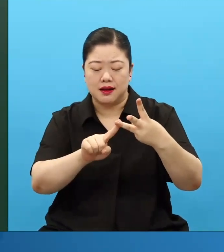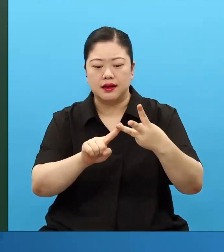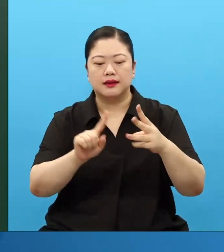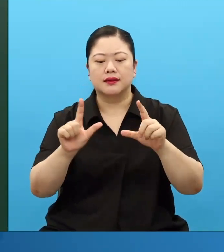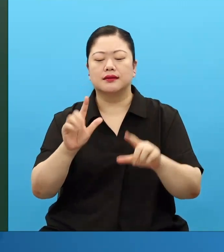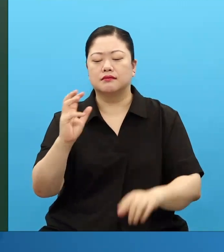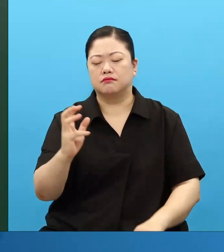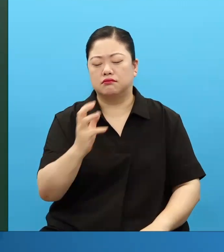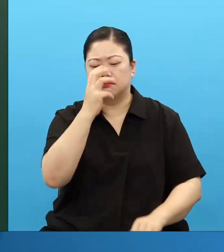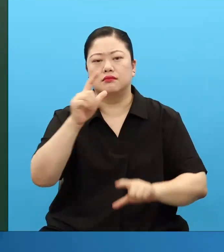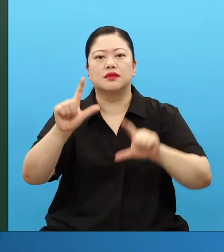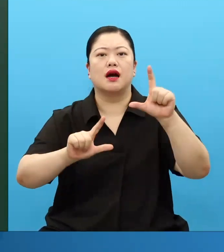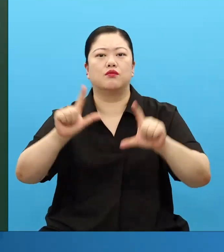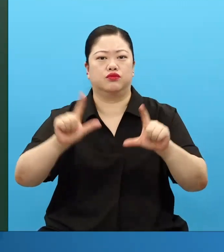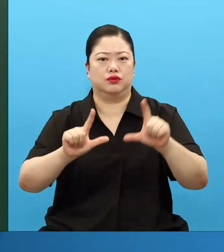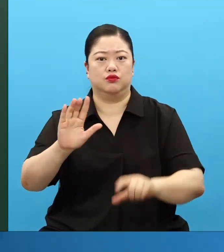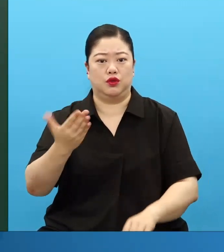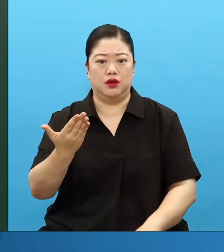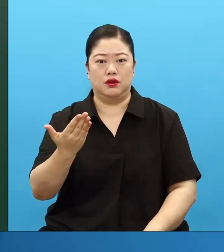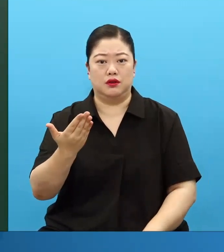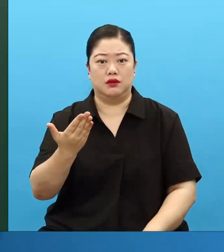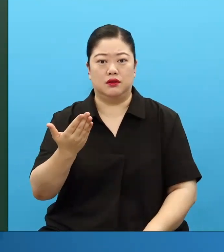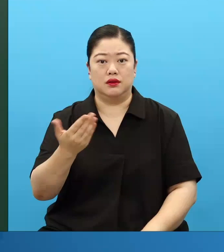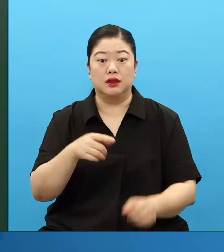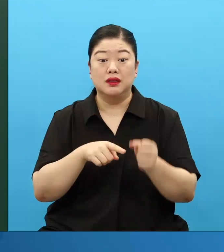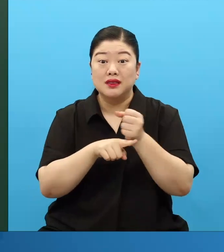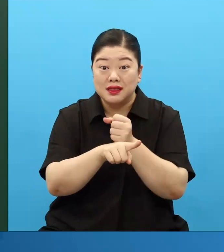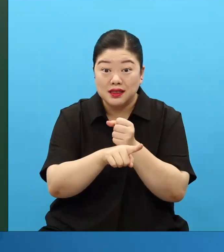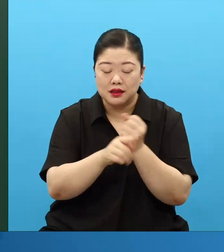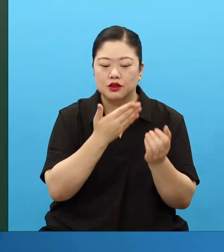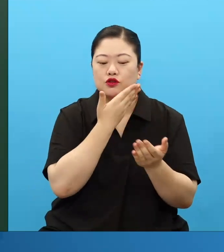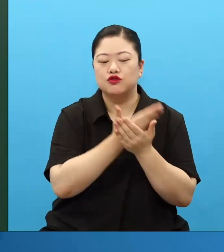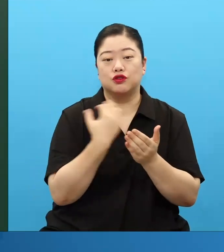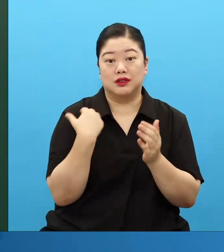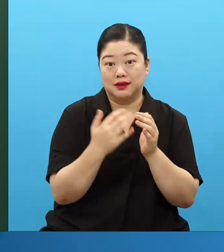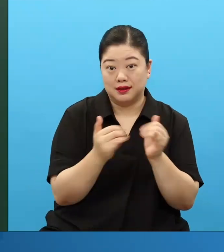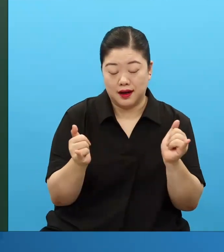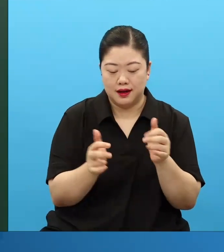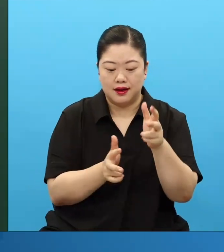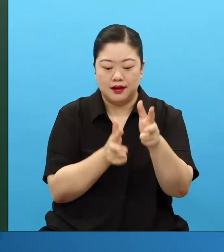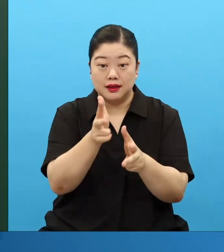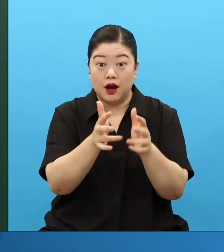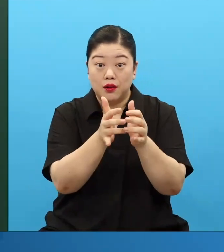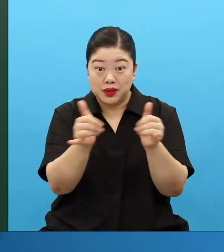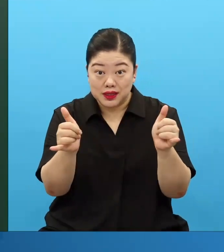자 그러면 이 배경이 있을 거 아니에요. Then there must be a background to this.